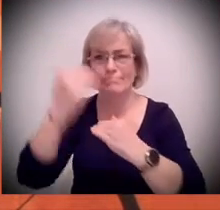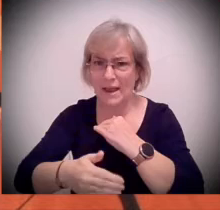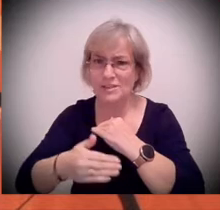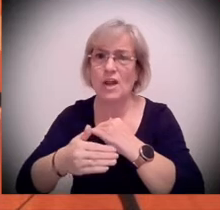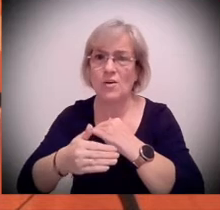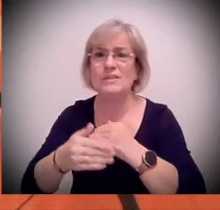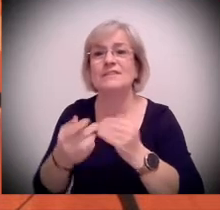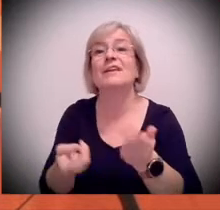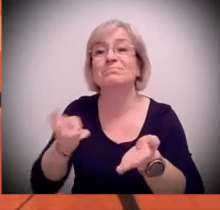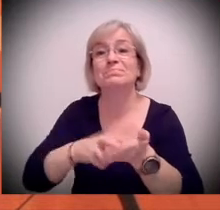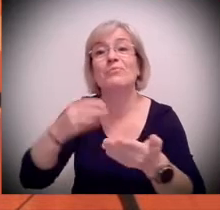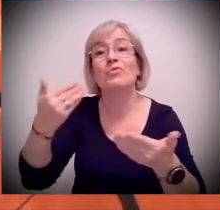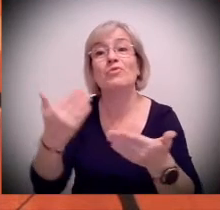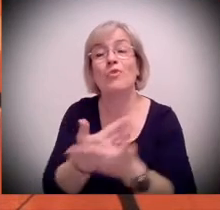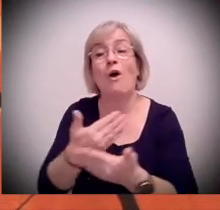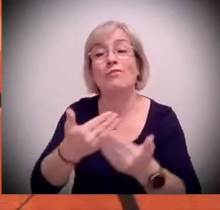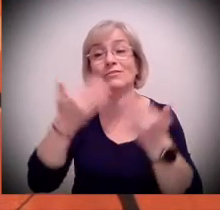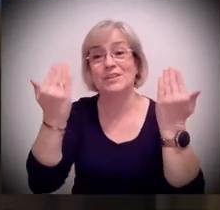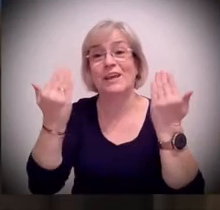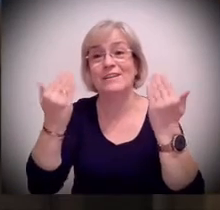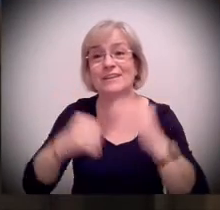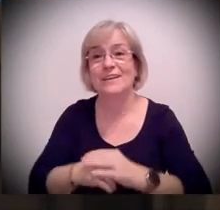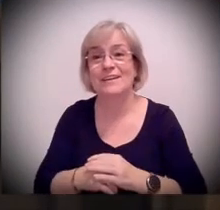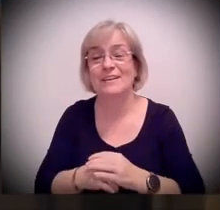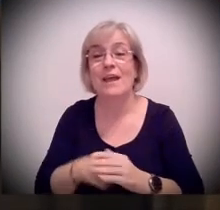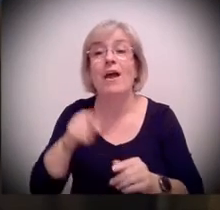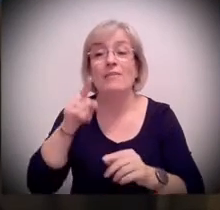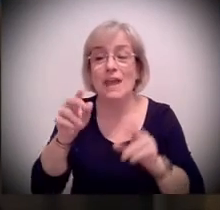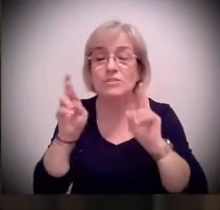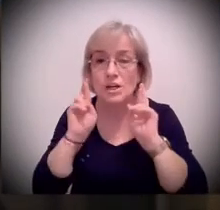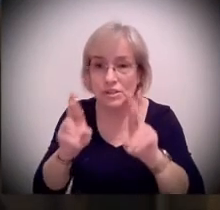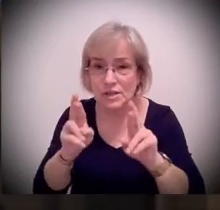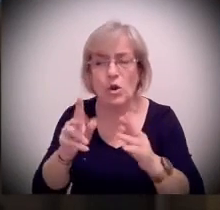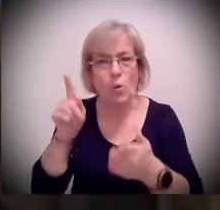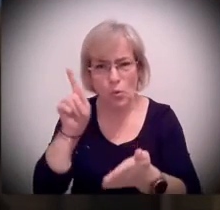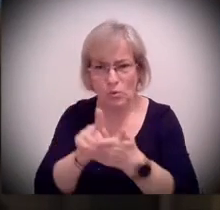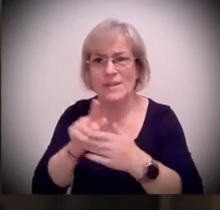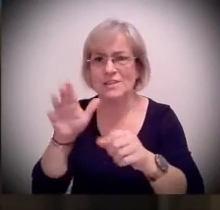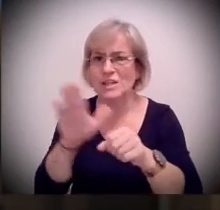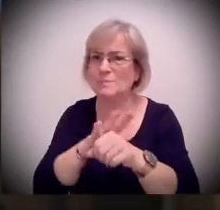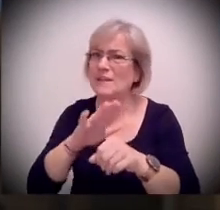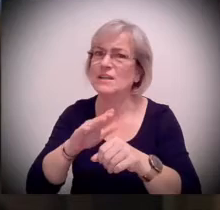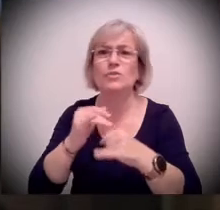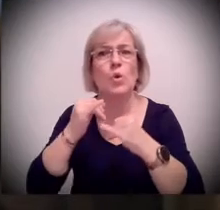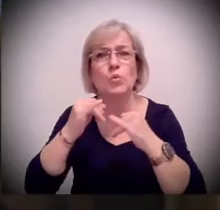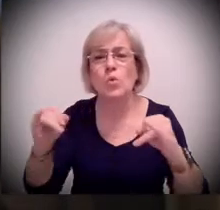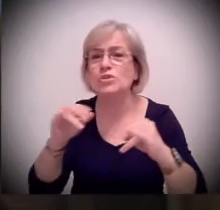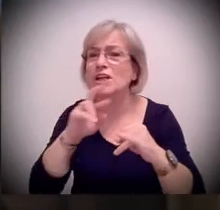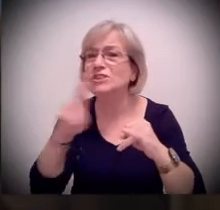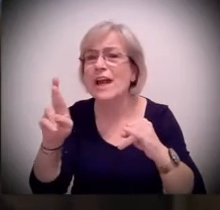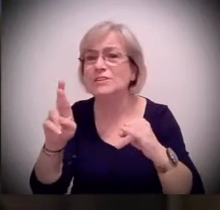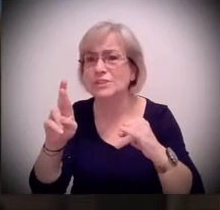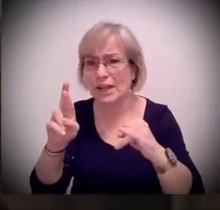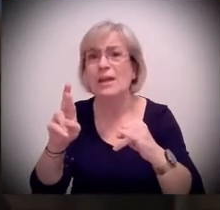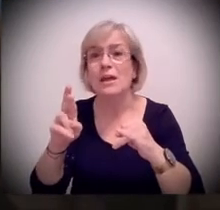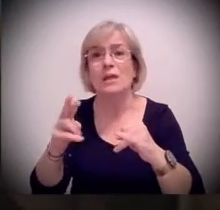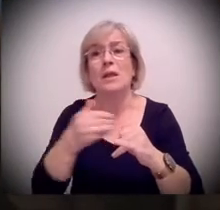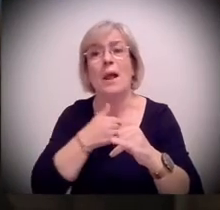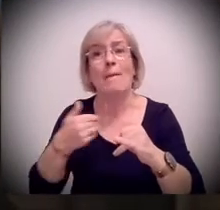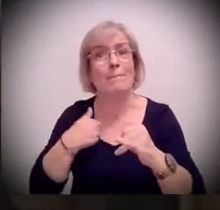się skończy i wstanie dzień. I że w tej rzeczywistości uda się spełnić te różne rzeczy, dla